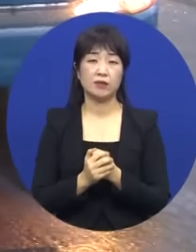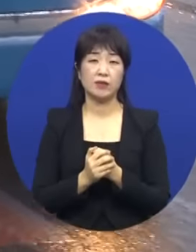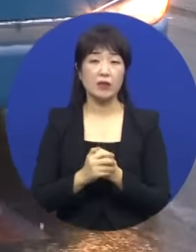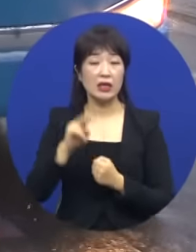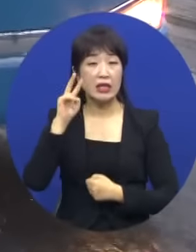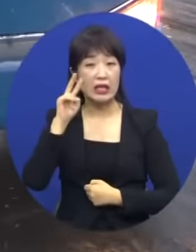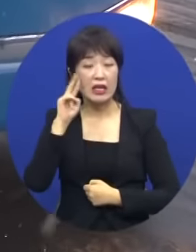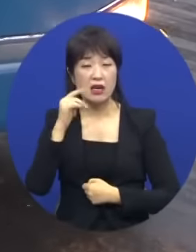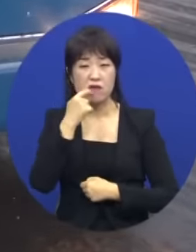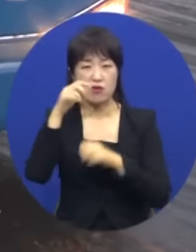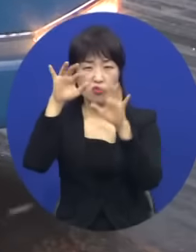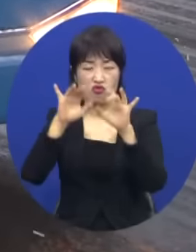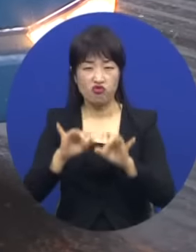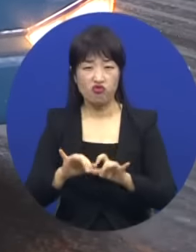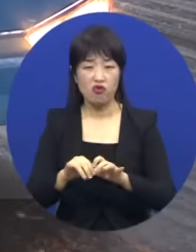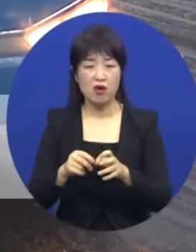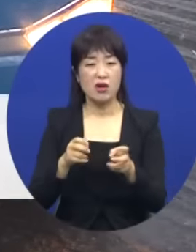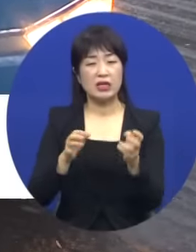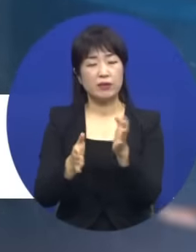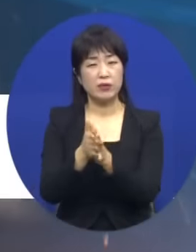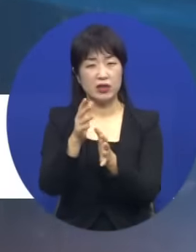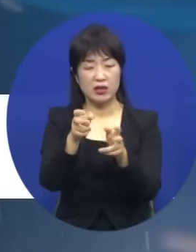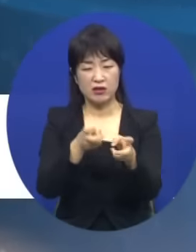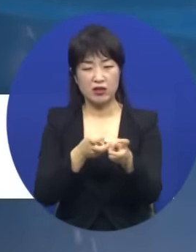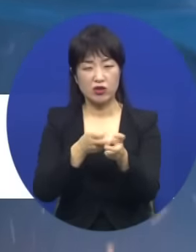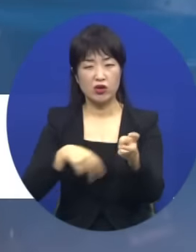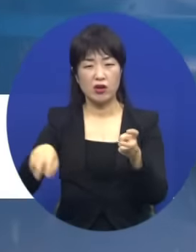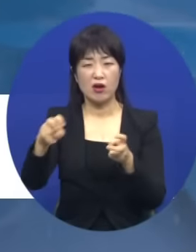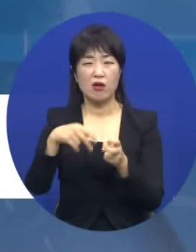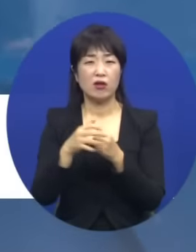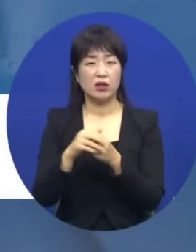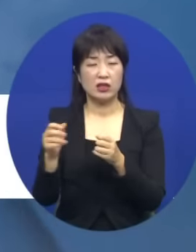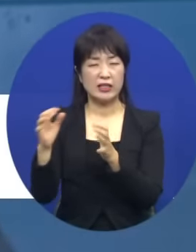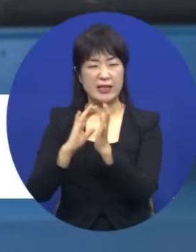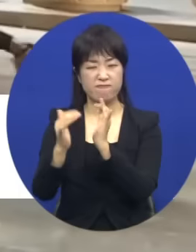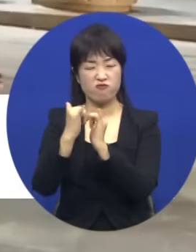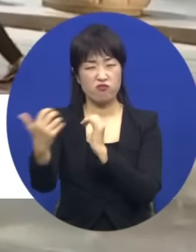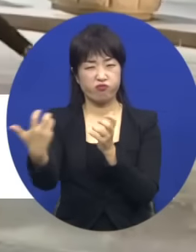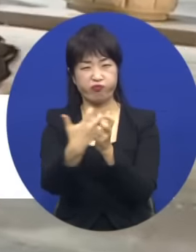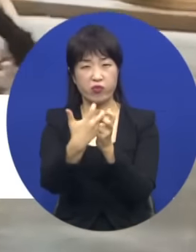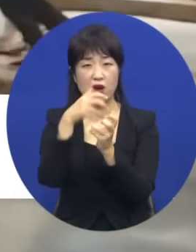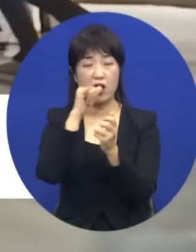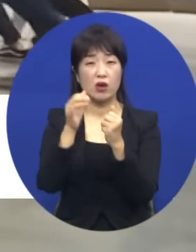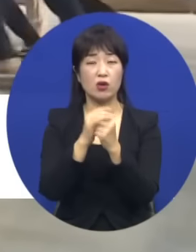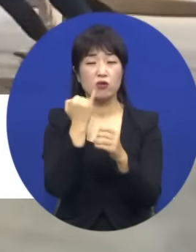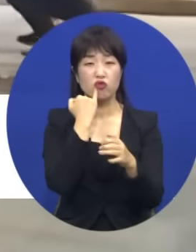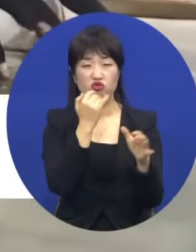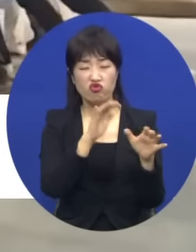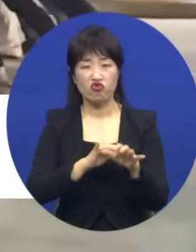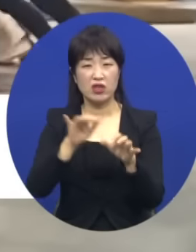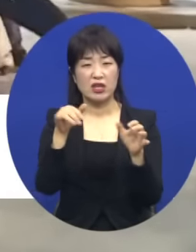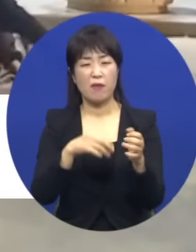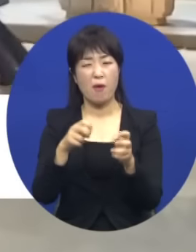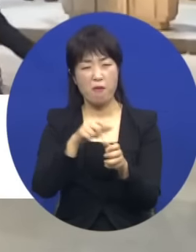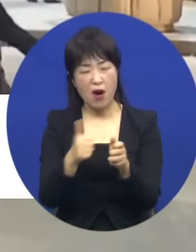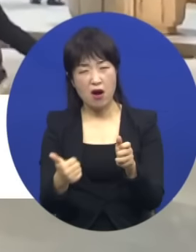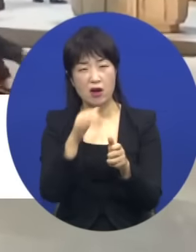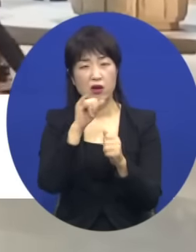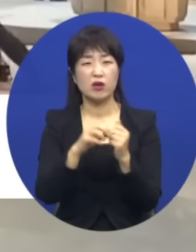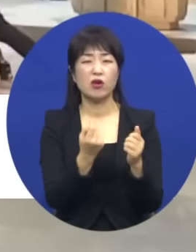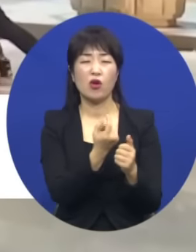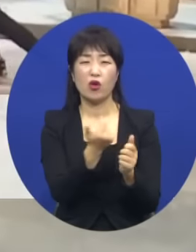이틀째 내린 눈에 제주 시내 정류장마다 대중교통을 이용하려는 시민들로 붐볐고 눈길 교통사고와 낙상 등 크고 작은